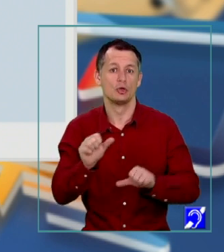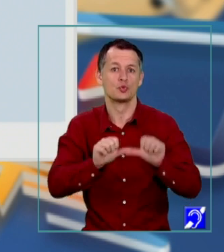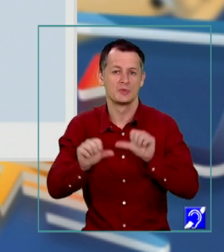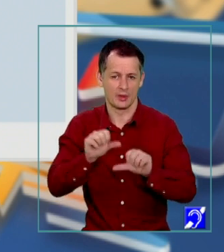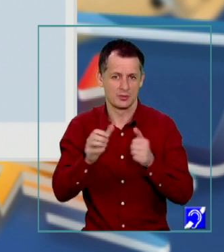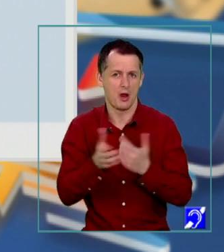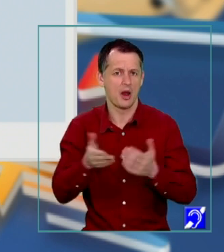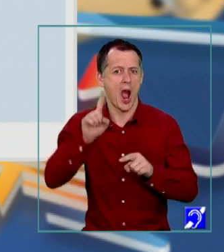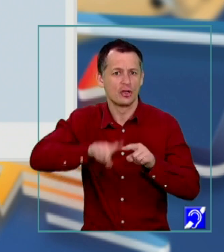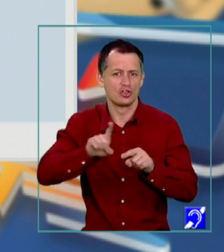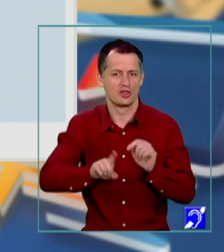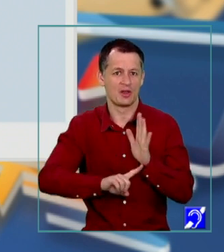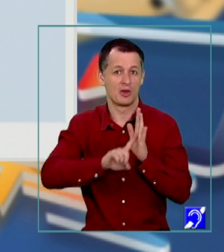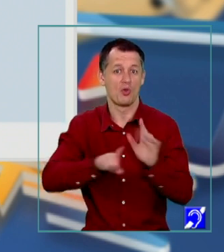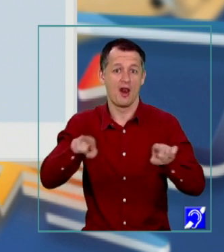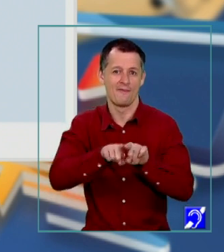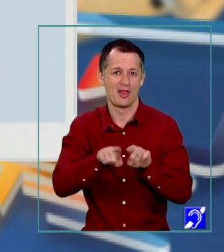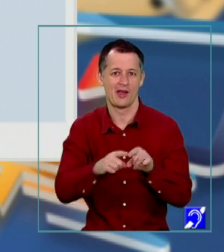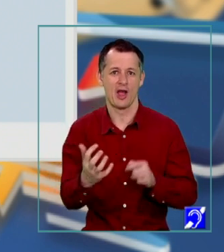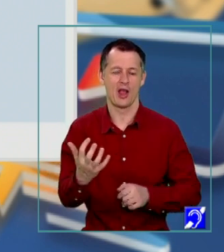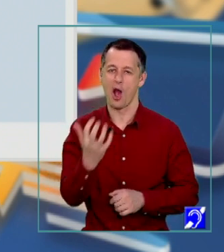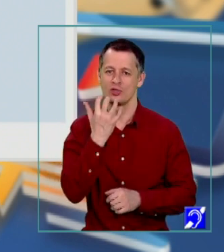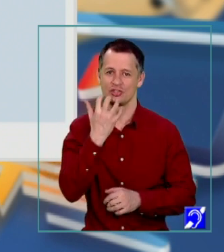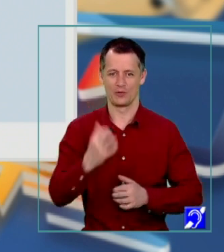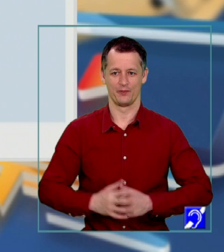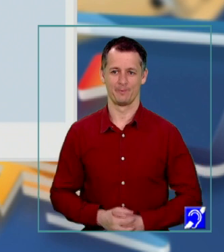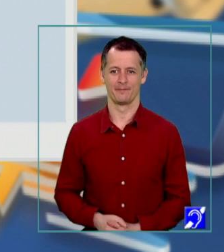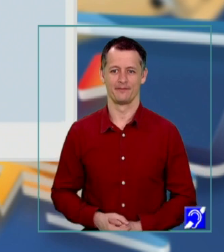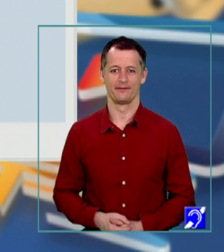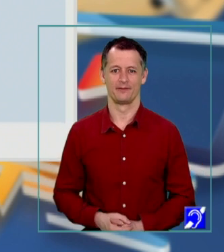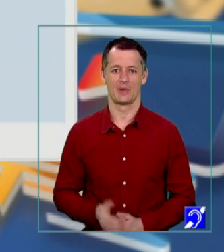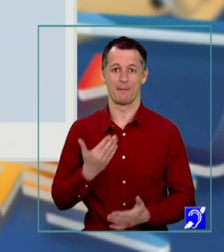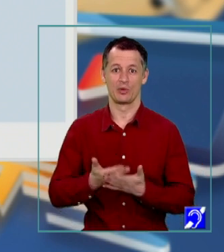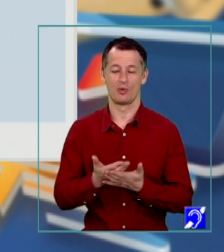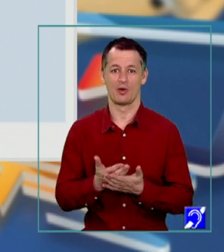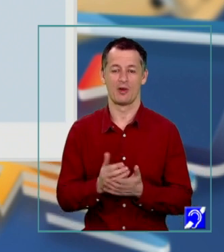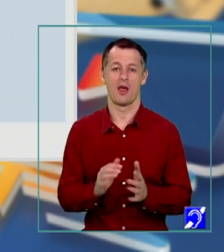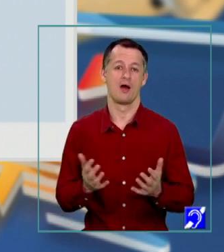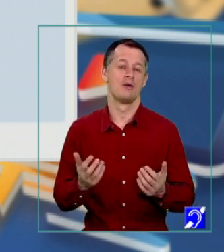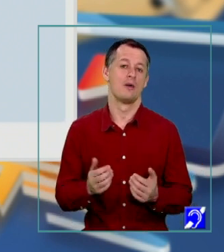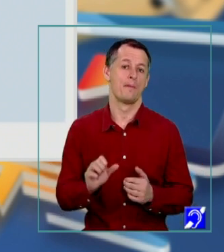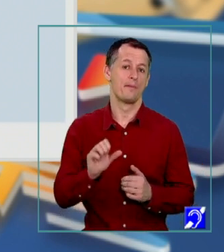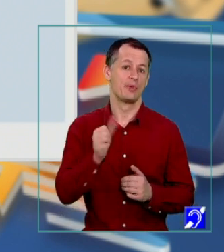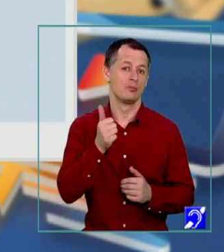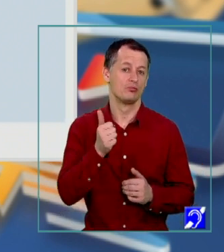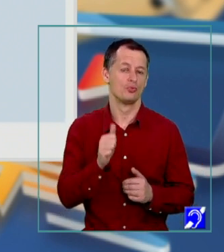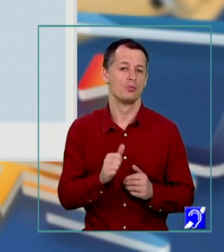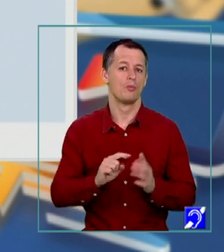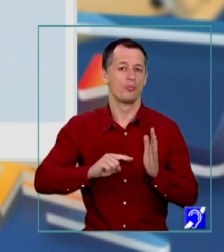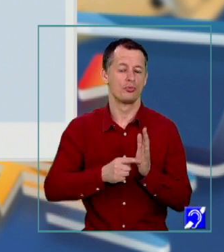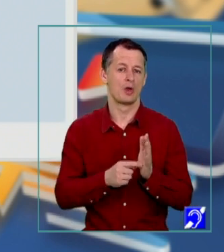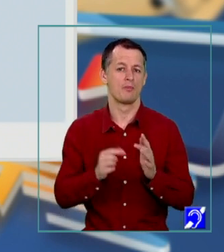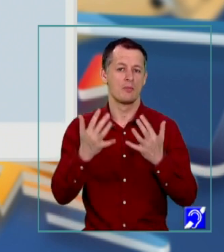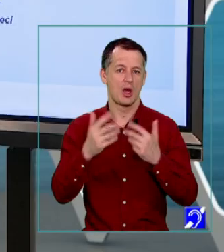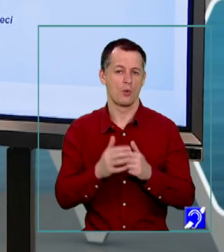are aceeași temperatură cu cea a oxigenului. Pentru că la punctul precedent am calculat temperatura oxigenului, e clar